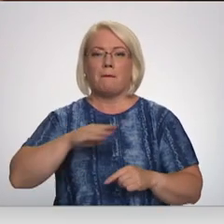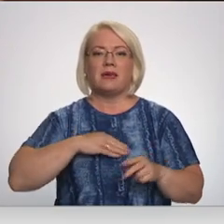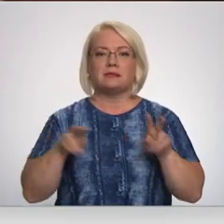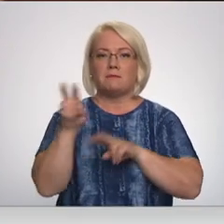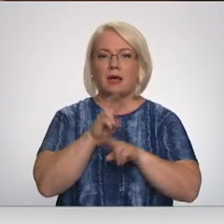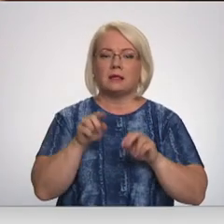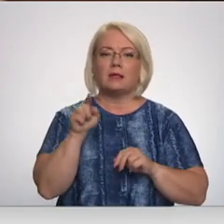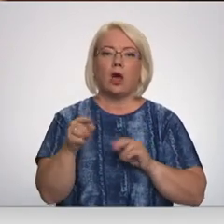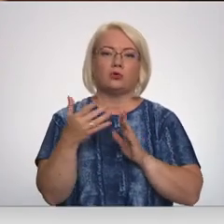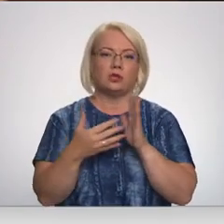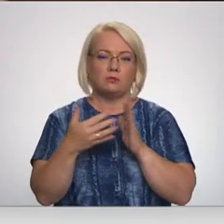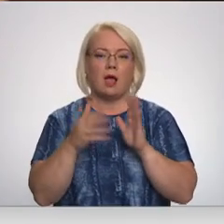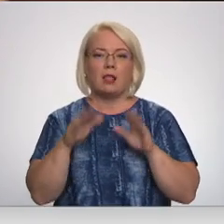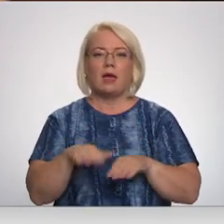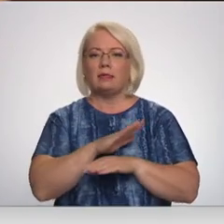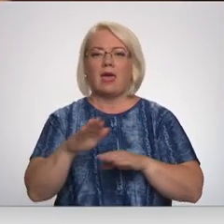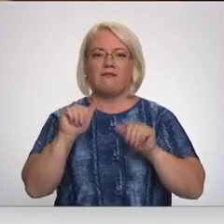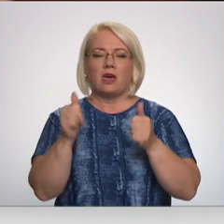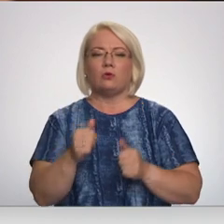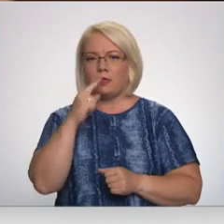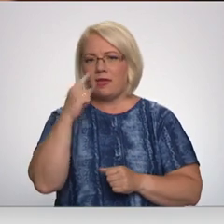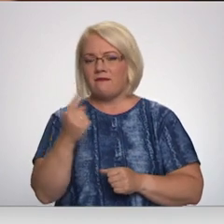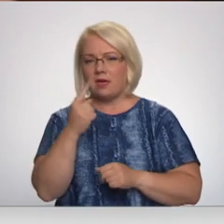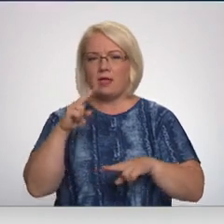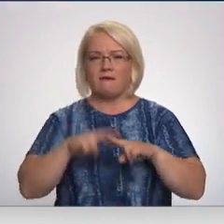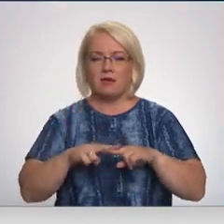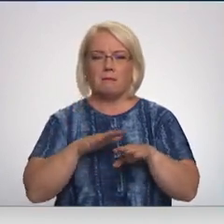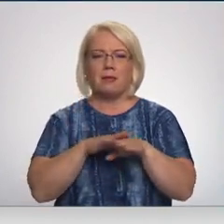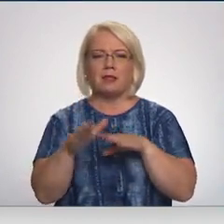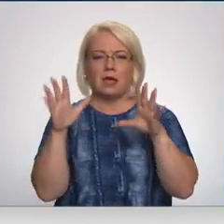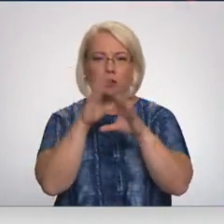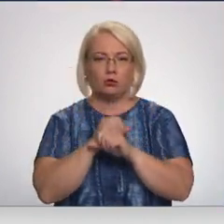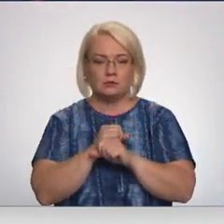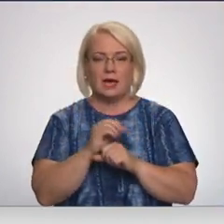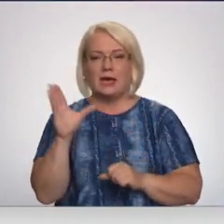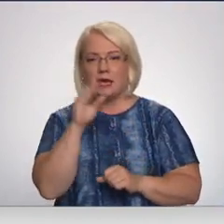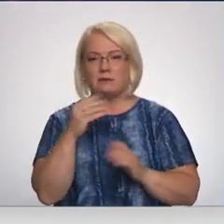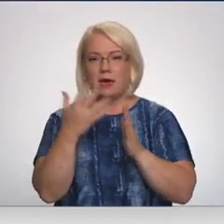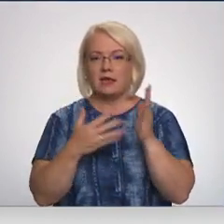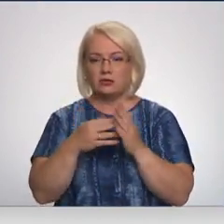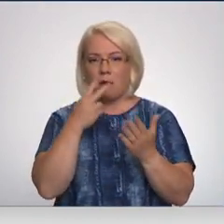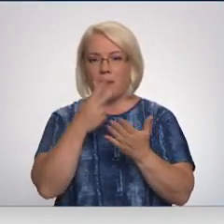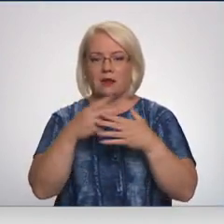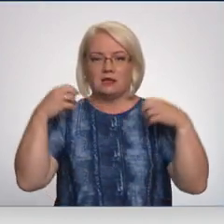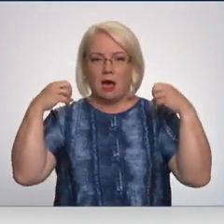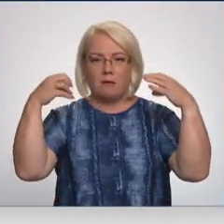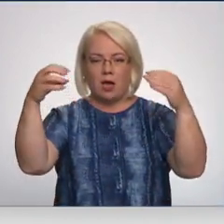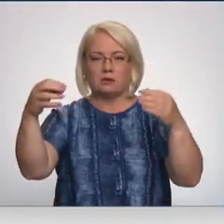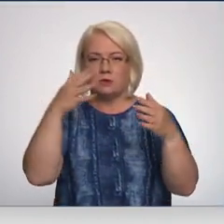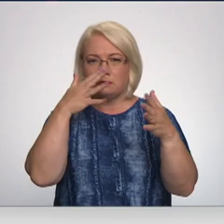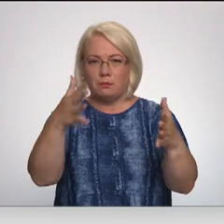tādus risinājumus, lai neveidotos nevienā vietā pilnīga tumsa. Iespējamie risinājumi paredz samazināt apgaismojumu